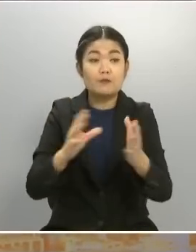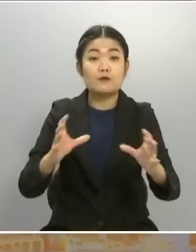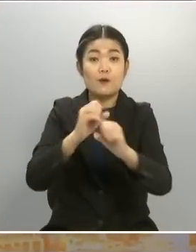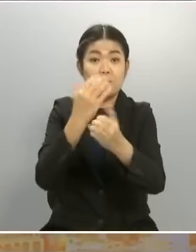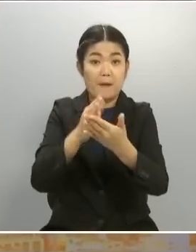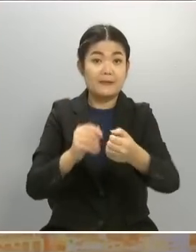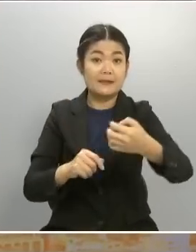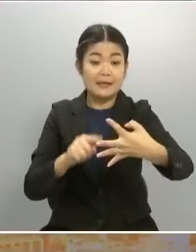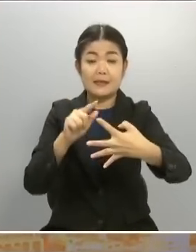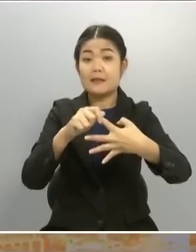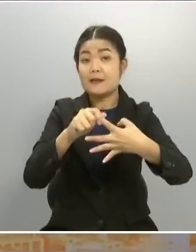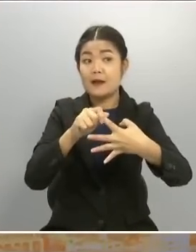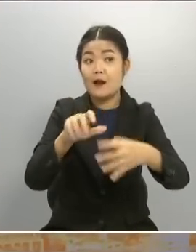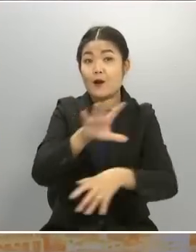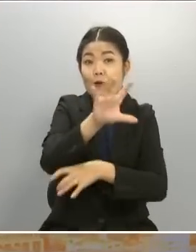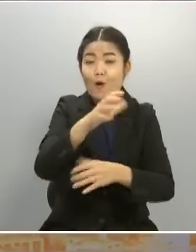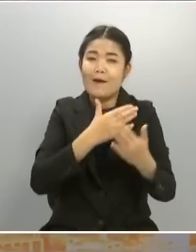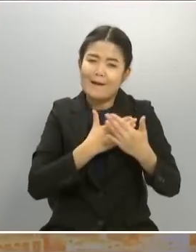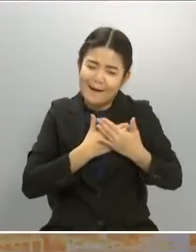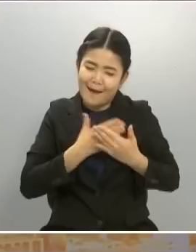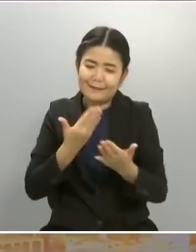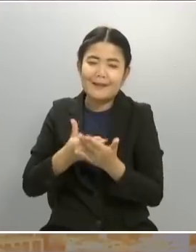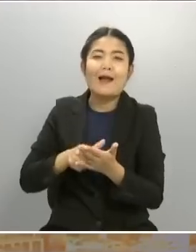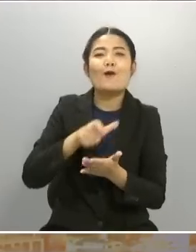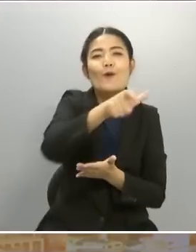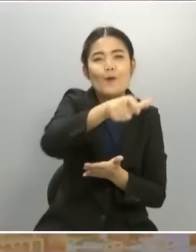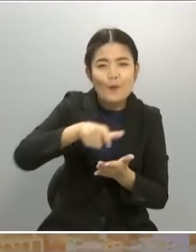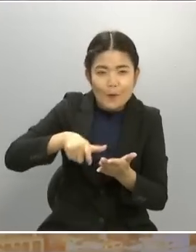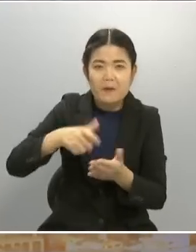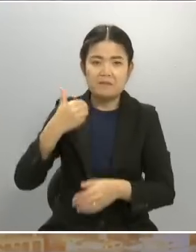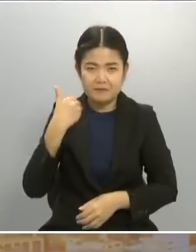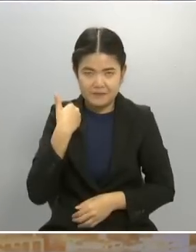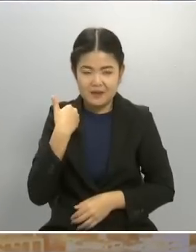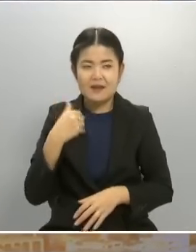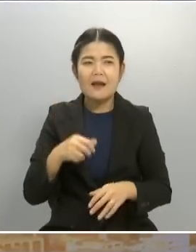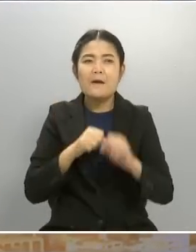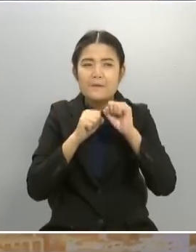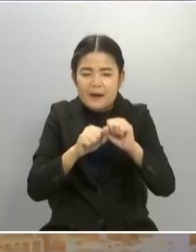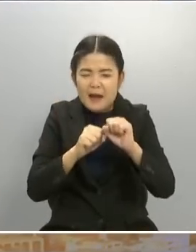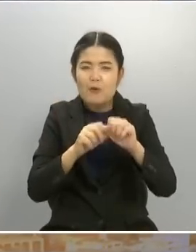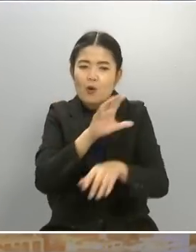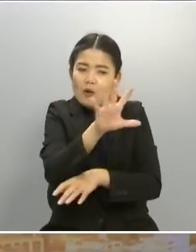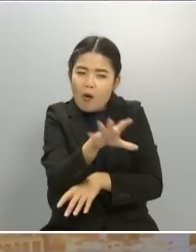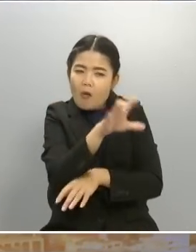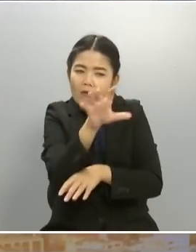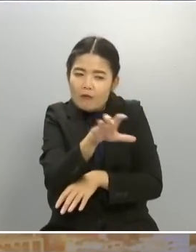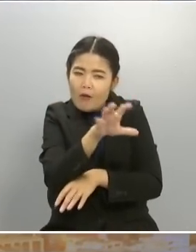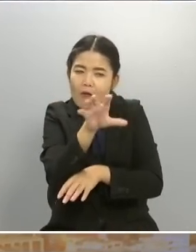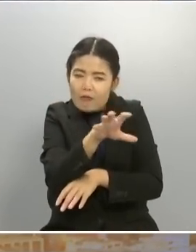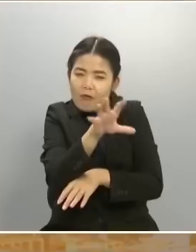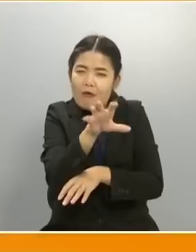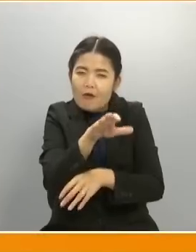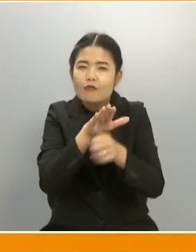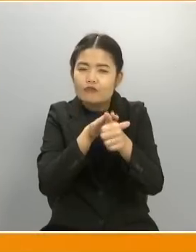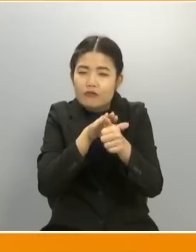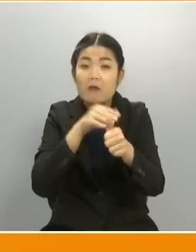ใหญ่ๆหนึ่งก็คือหลอกให้รักแล้วมีการโอนเงินไปค่ะก็พยายามสร้างเรื่องให้ดูน่าเชื่อถือดูมีความหวังดูน่าเห็นใจ